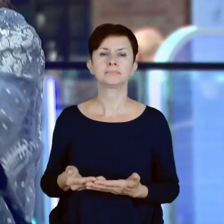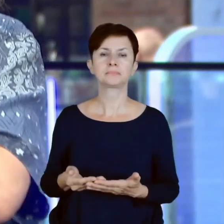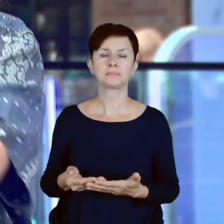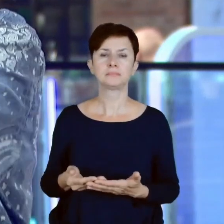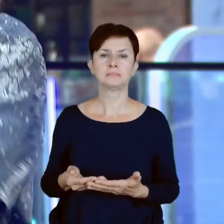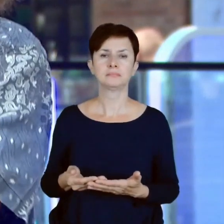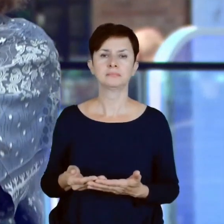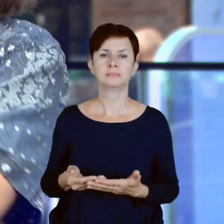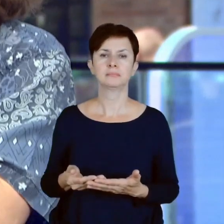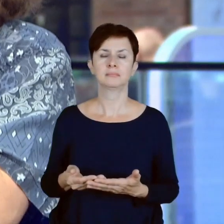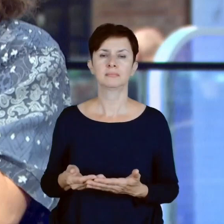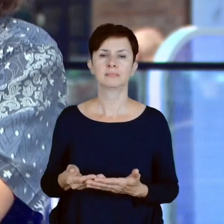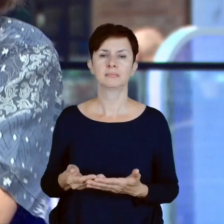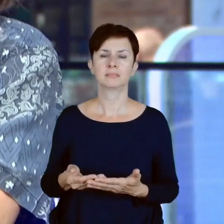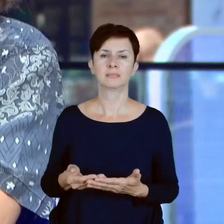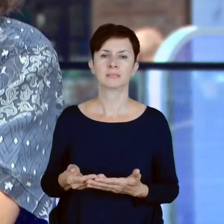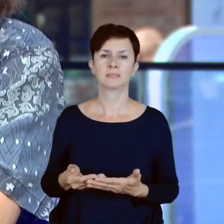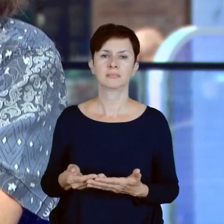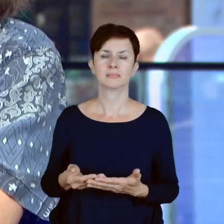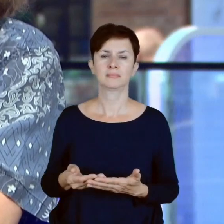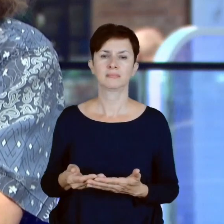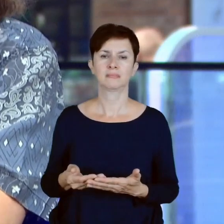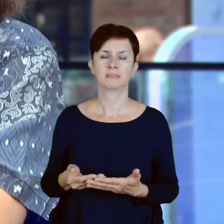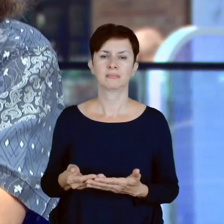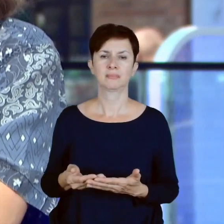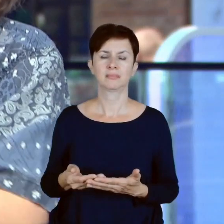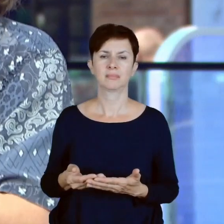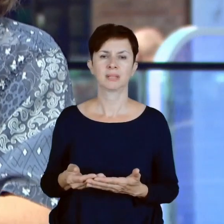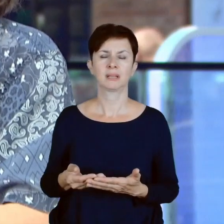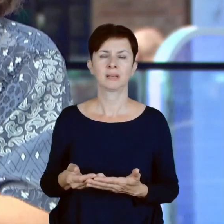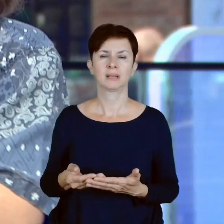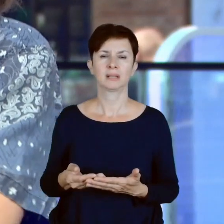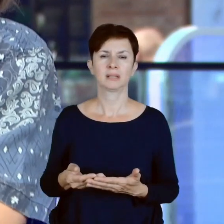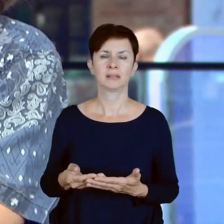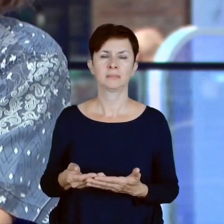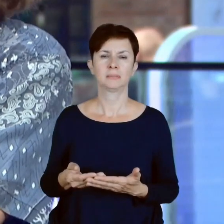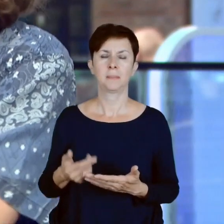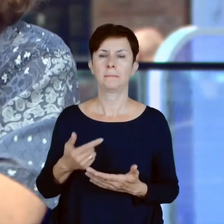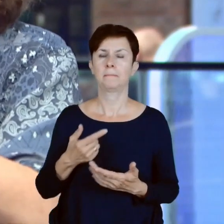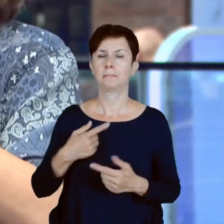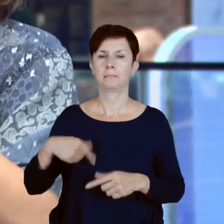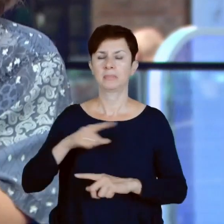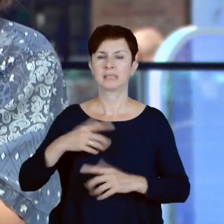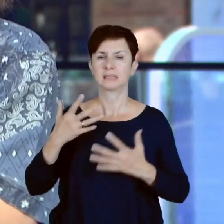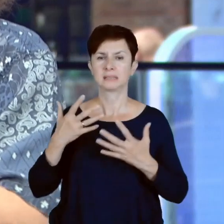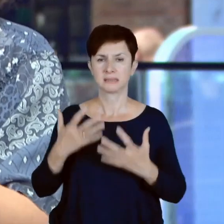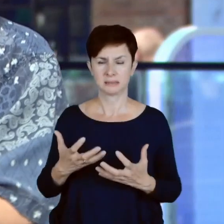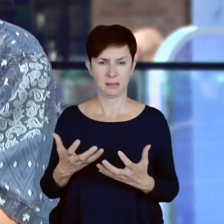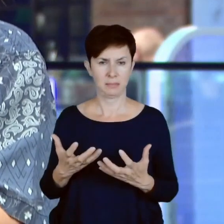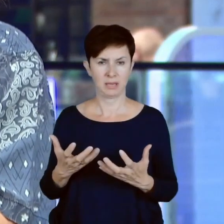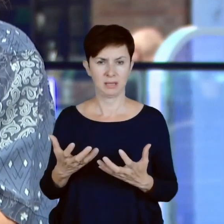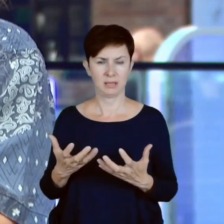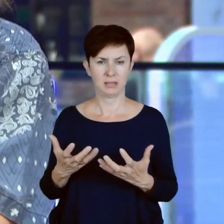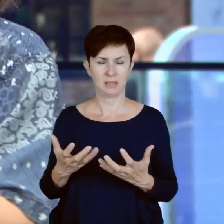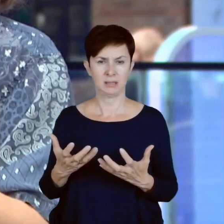takiej dużej relacji władzy niestety nadal jest widoczne, bo to, jak bardzo chcemy regulować chociażby dostęp do komórek